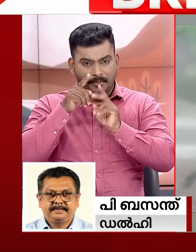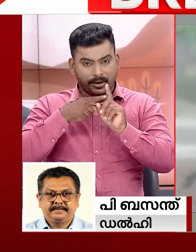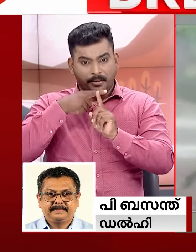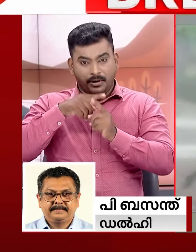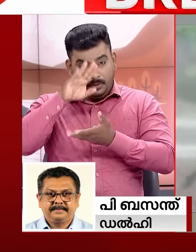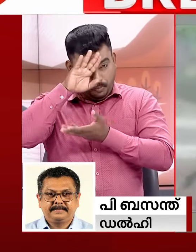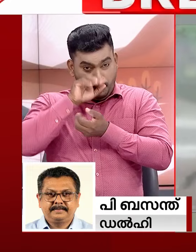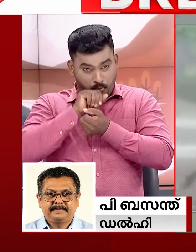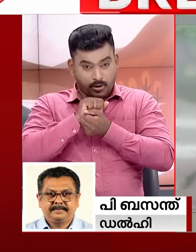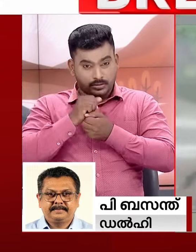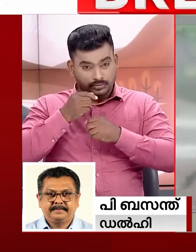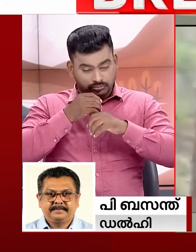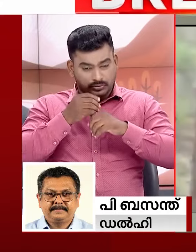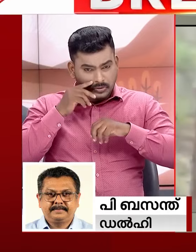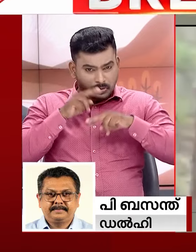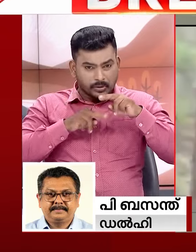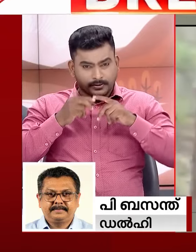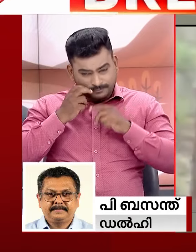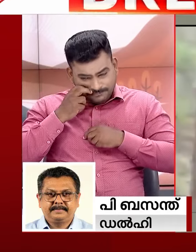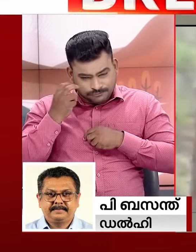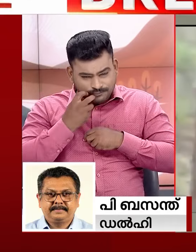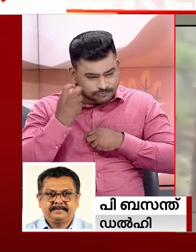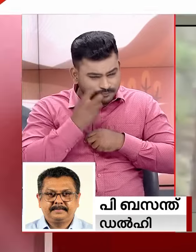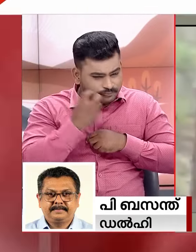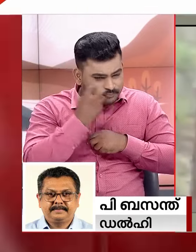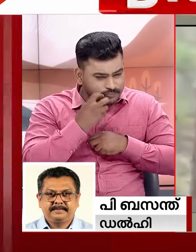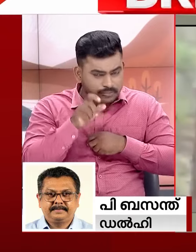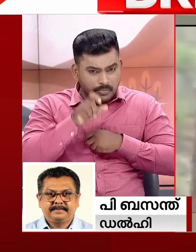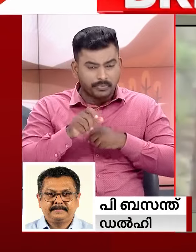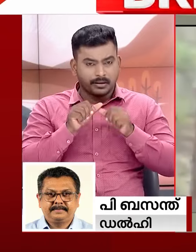അറിയിച്ചിട്ടുള്ളത്. ഏതായാലും തെരച്ചിൽ വനാതിർത്തിയിൽ, വനത്തിനുള്ളിലും ഒക്കെ ശക്തമാക്കിയിട്ടുണ്ട്.